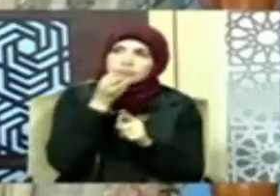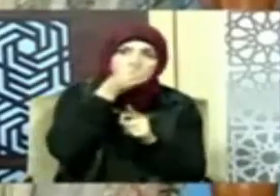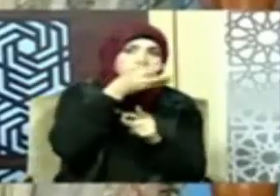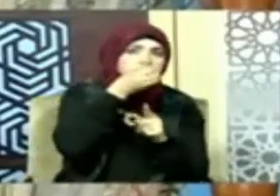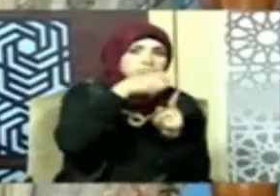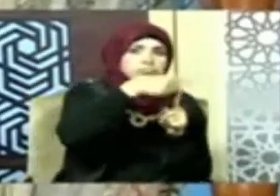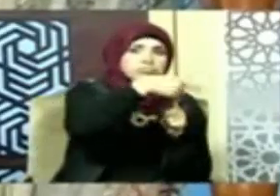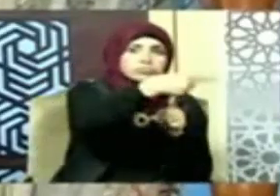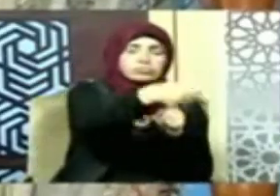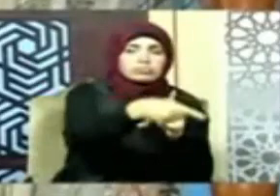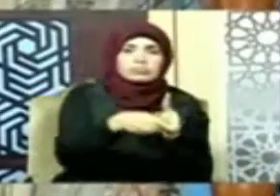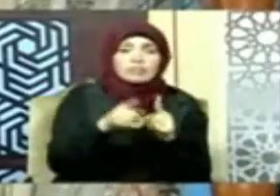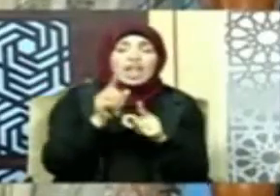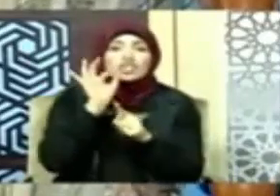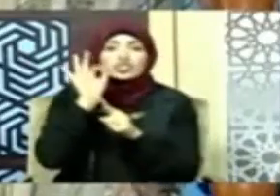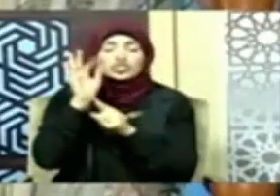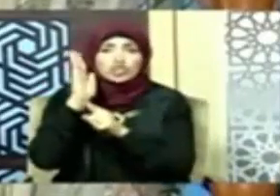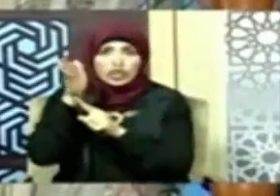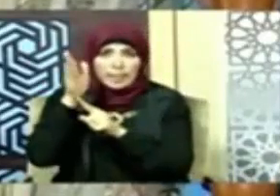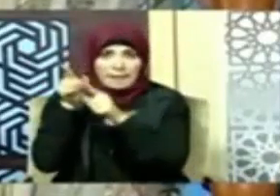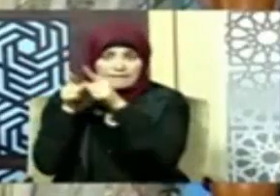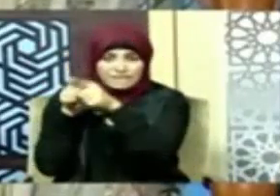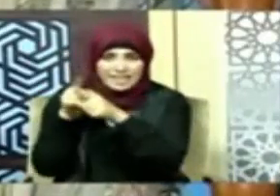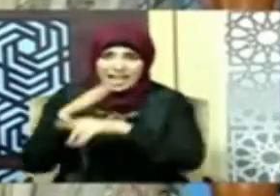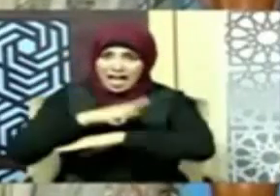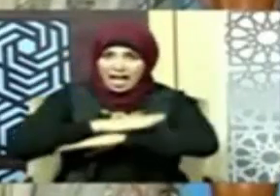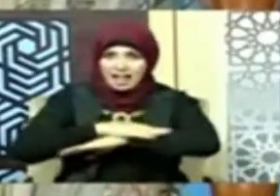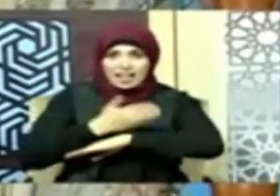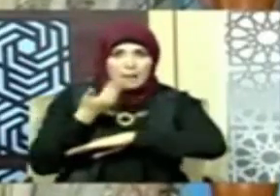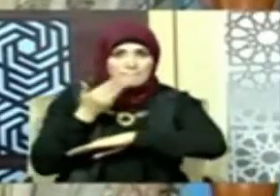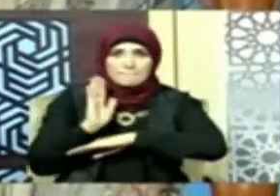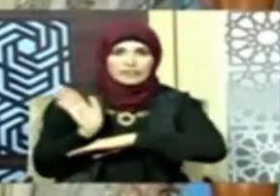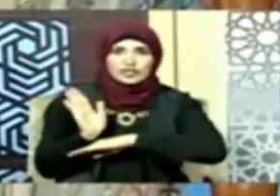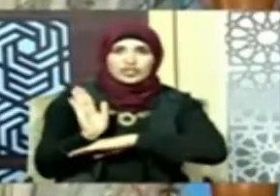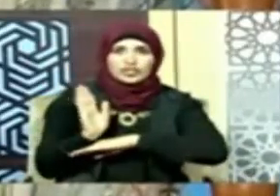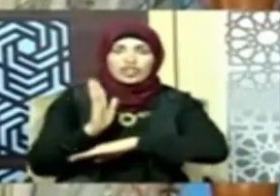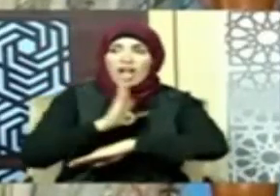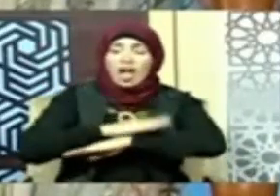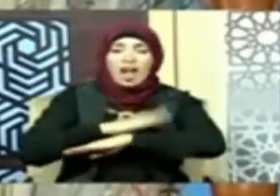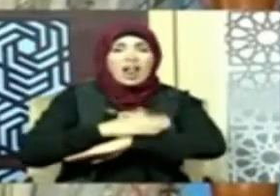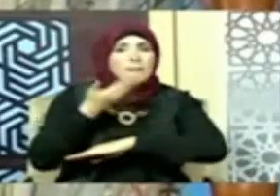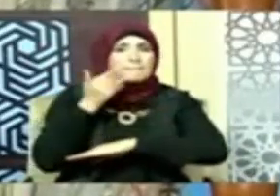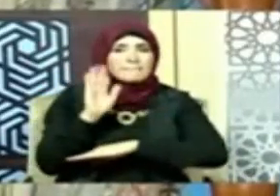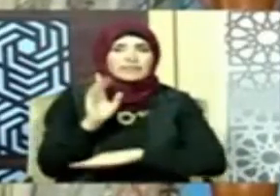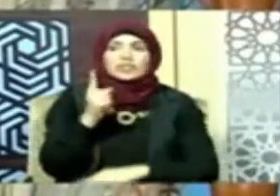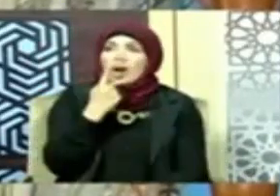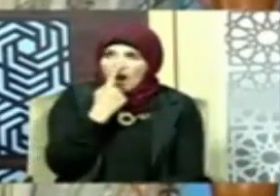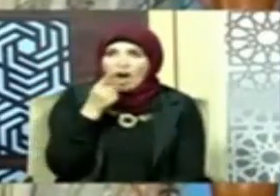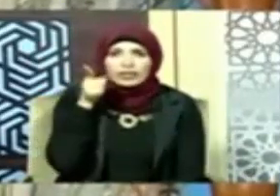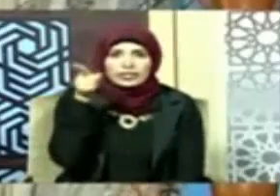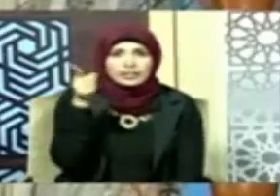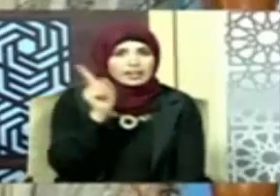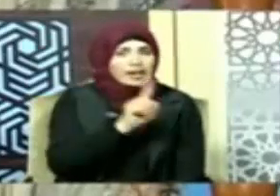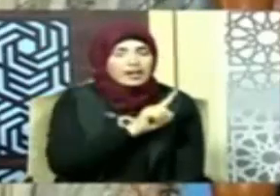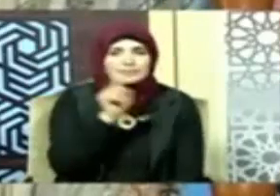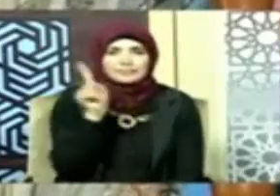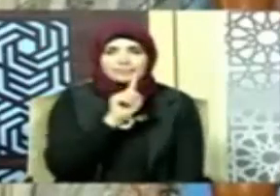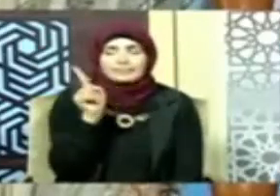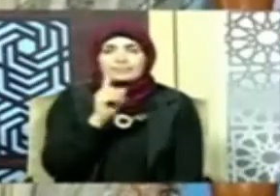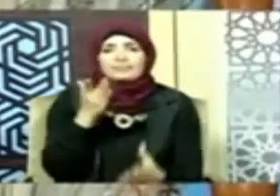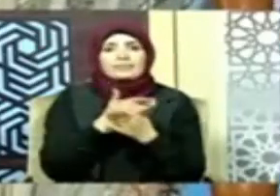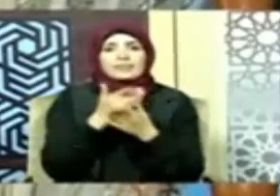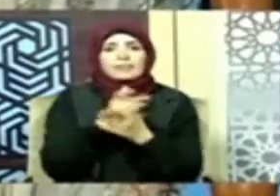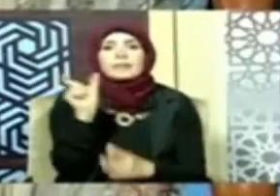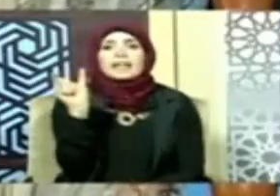صادقا، لأن الأخلاق لا تتجزأ. ونبينا صلى الله عليه وسلم لم